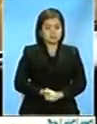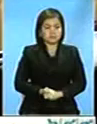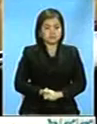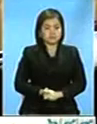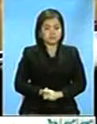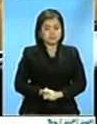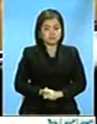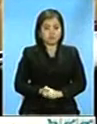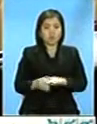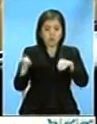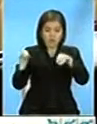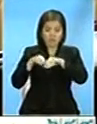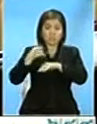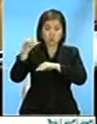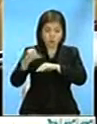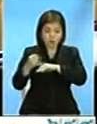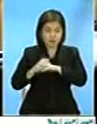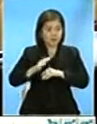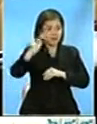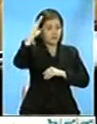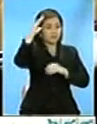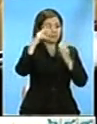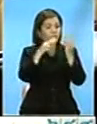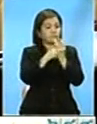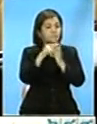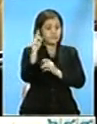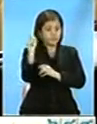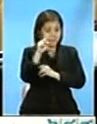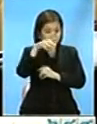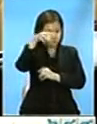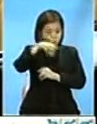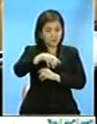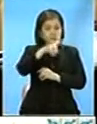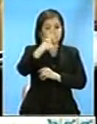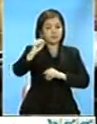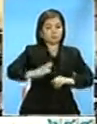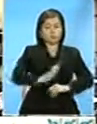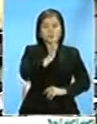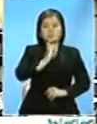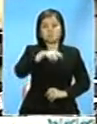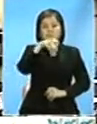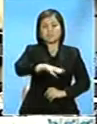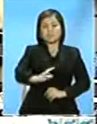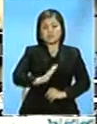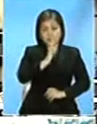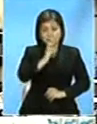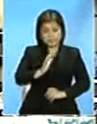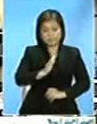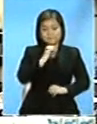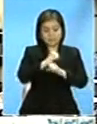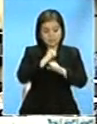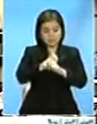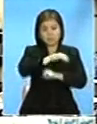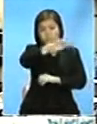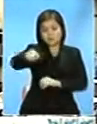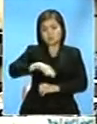อยู่แล้ว ผมจะชี้ท่านประธานเห็นว่าสภาแห่งนี้เนี่ยเป็นสภาแห่งความศักดิ์สิทธิ์นะครับและก็เป็นการทำหน้าที่อันทรงเกียรติ